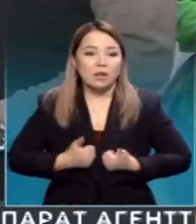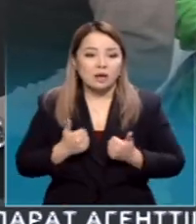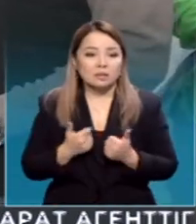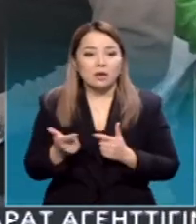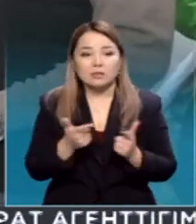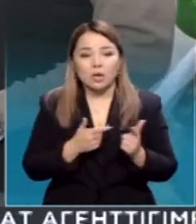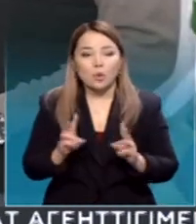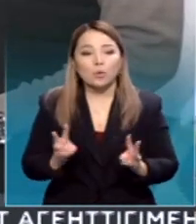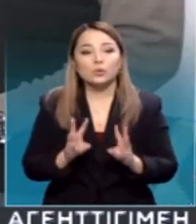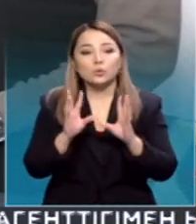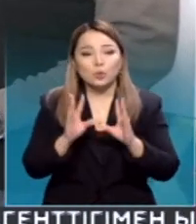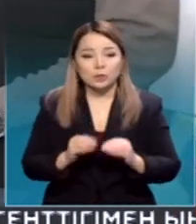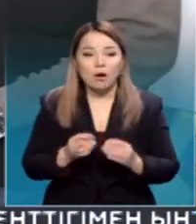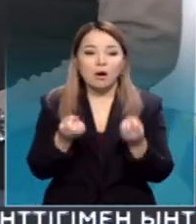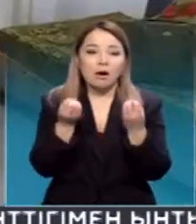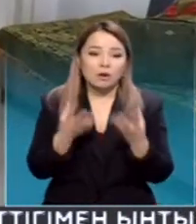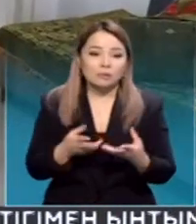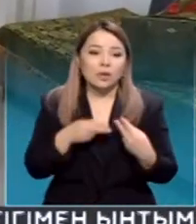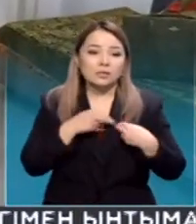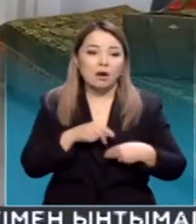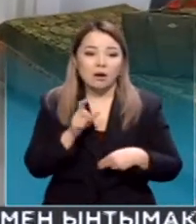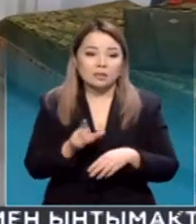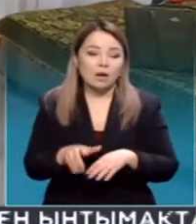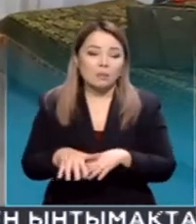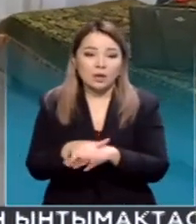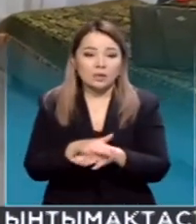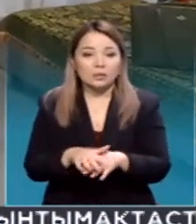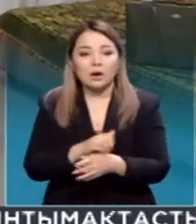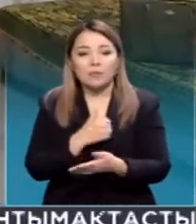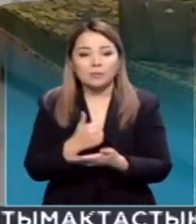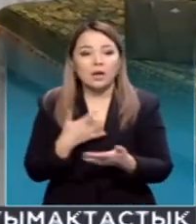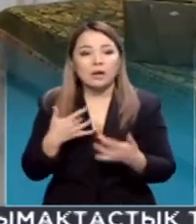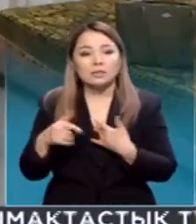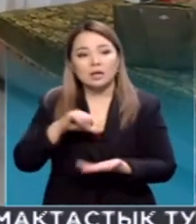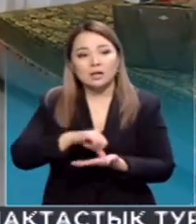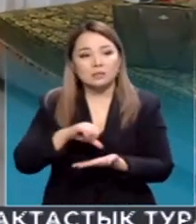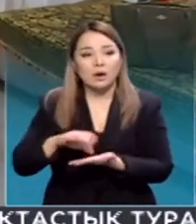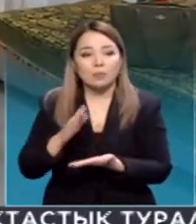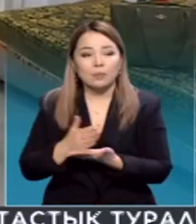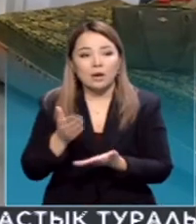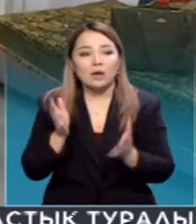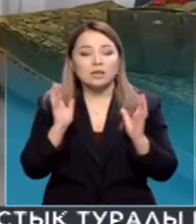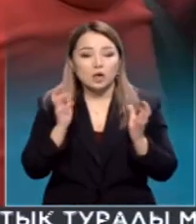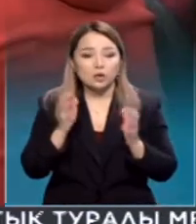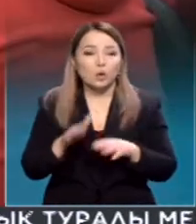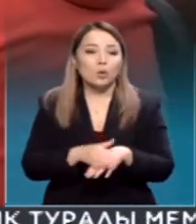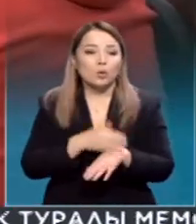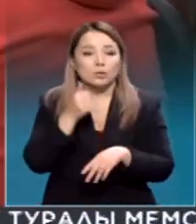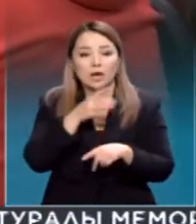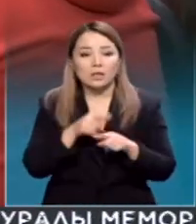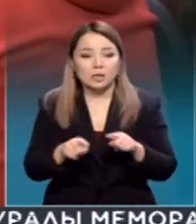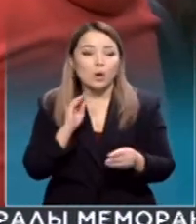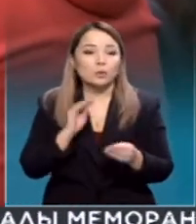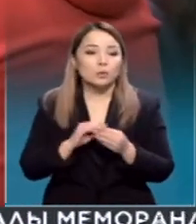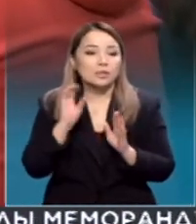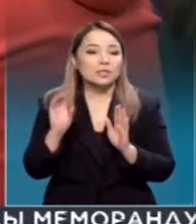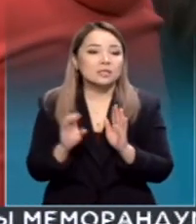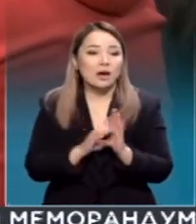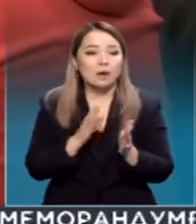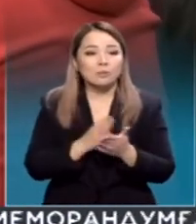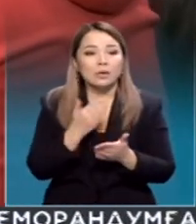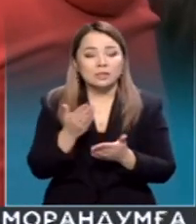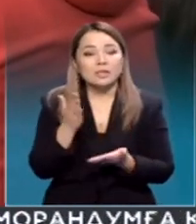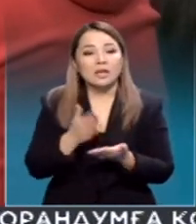тұратын өрт сөндірушілер мен қарапайым еңбек адамдары басты кейіпкерлері болмақ. Сондай-ақ радионың ұзақ жылдардан бергі тұрақты тыңдармандары